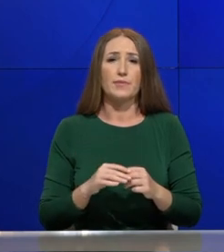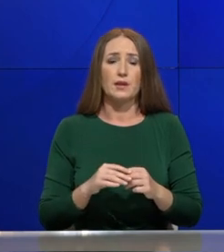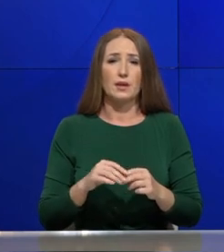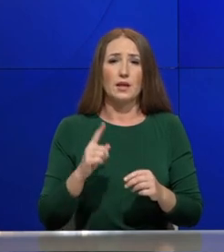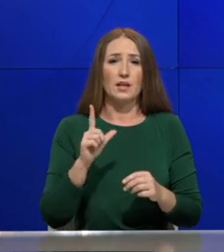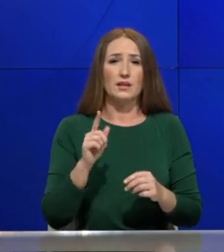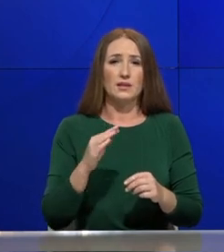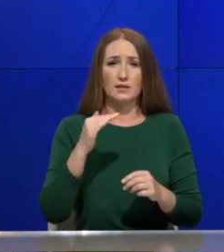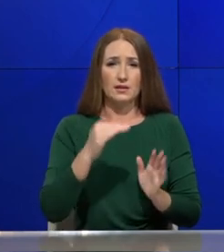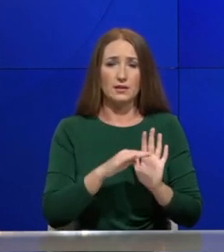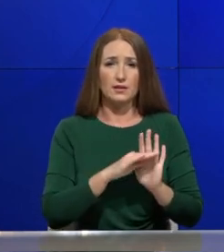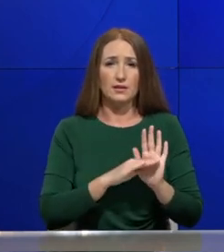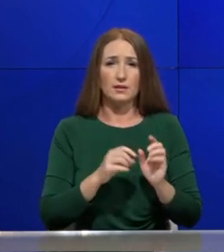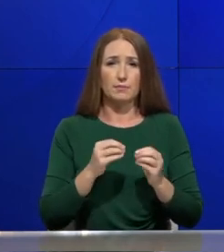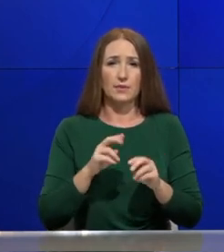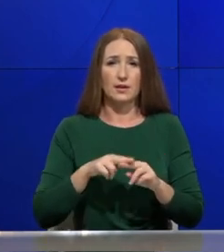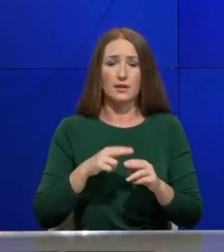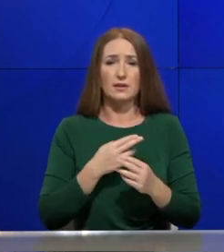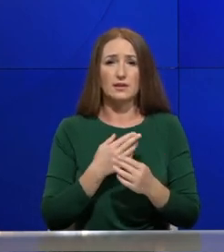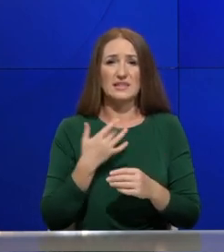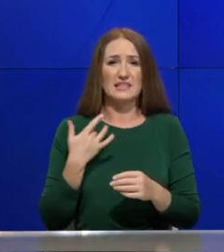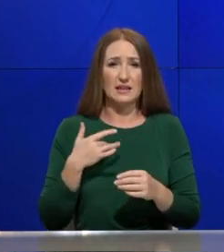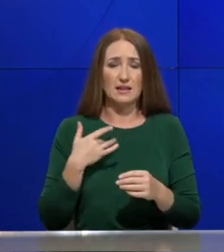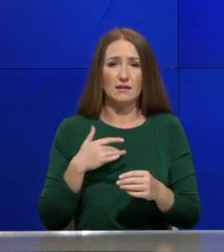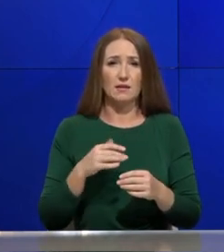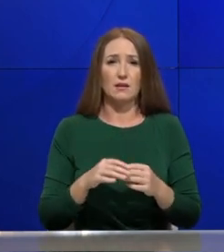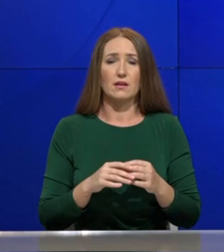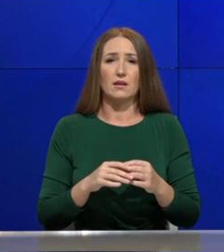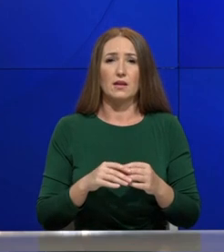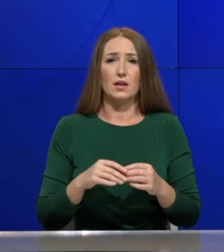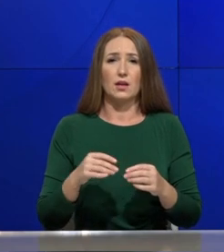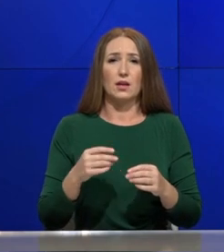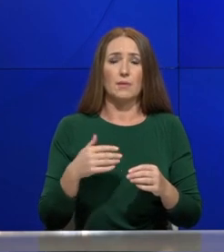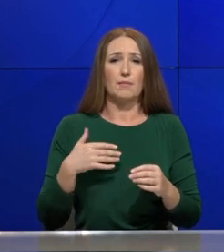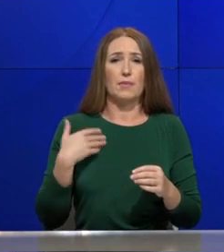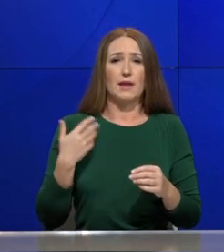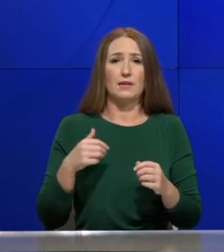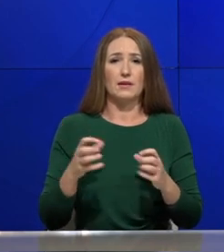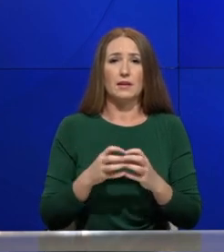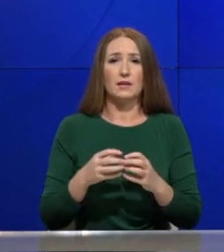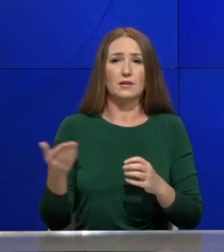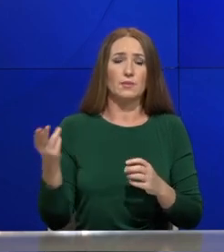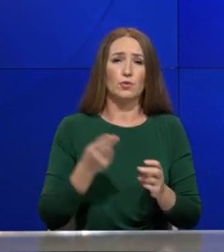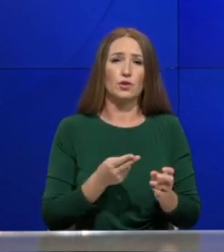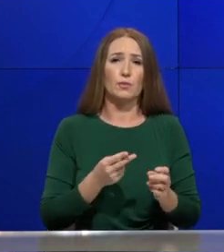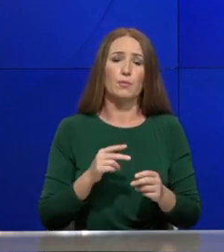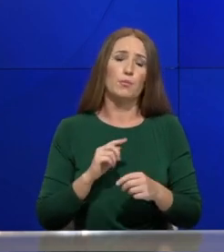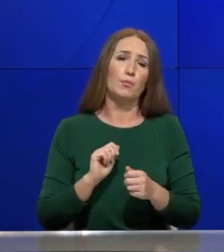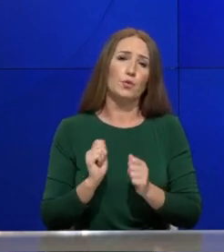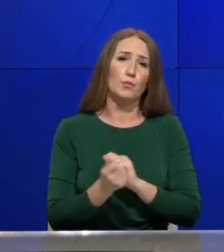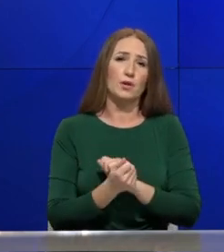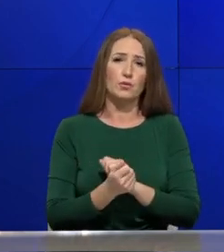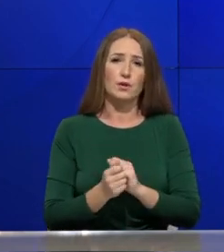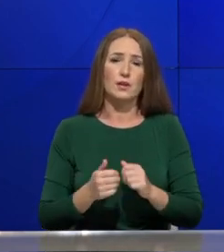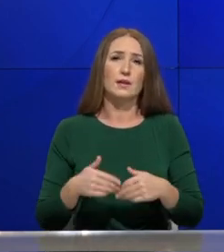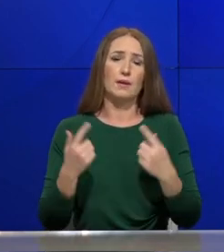BH Zelenih na kojoj dominiraju mlađe generacije za koje vjerujem da mogu donijeti promjenu i napredak. Ne želim pričati